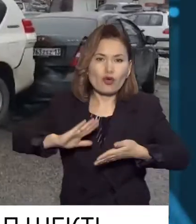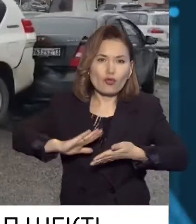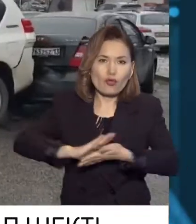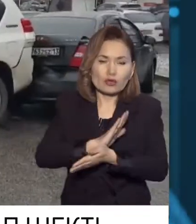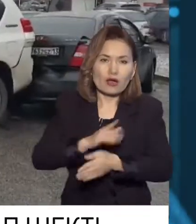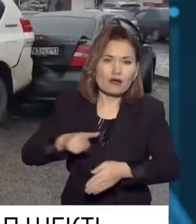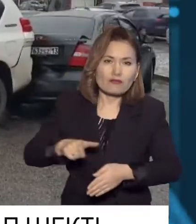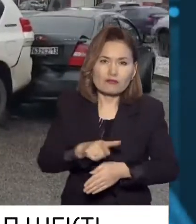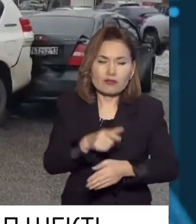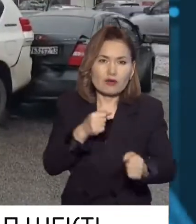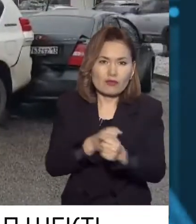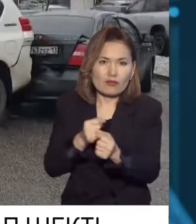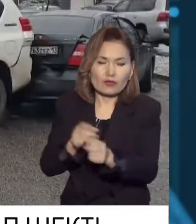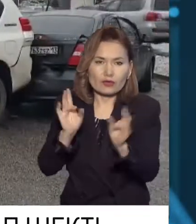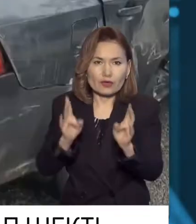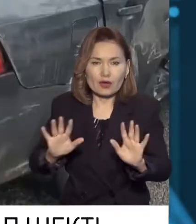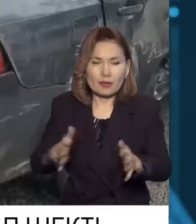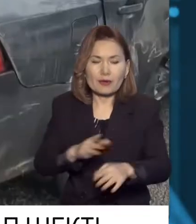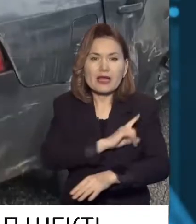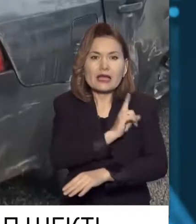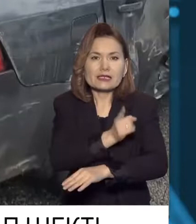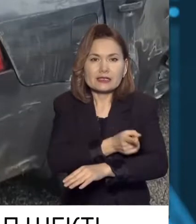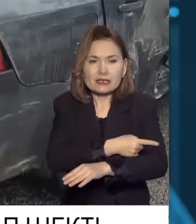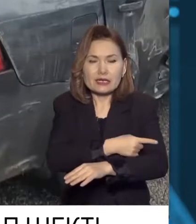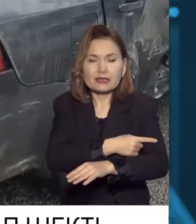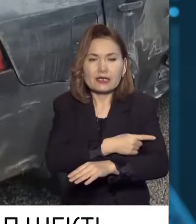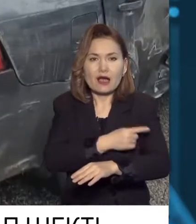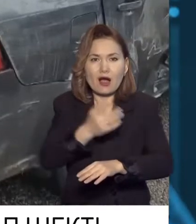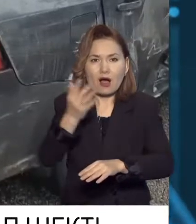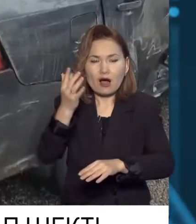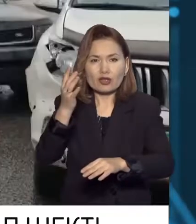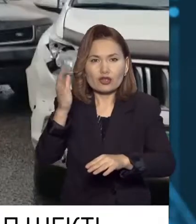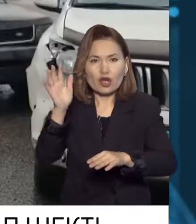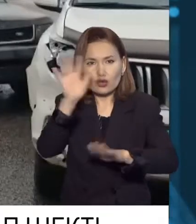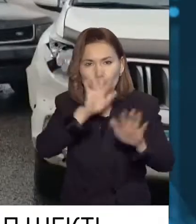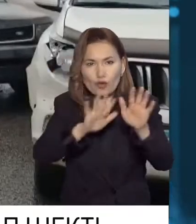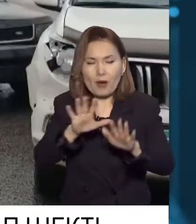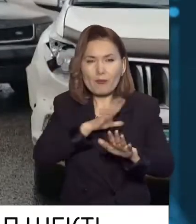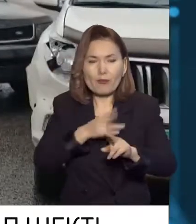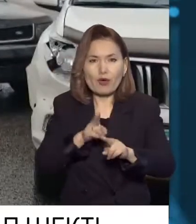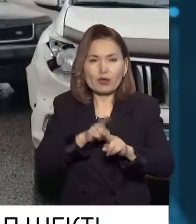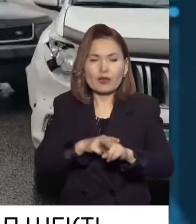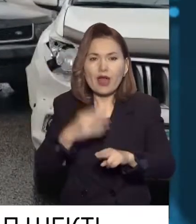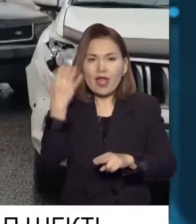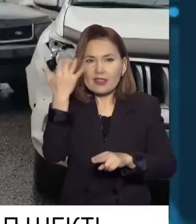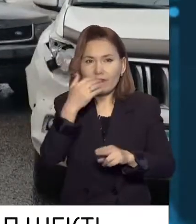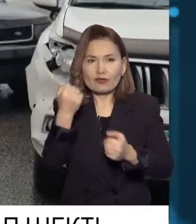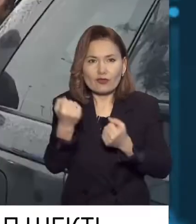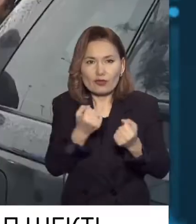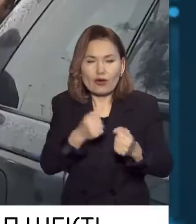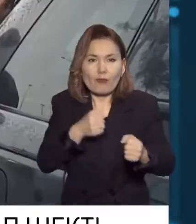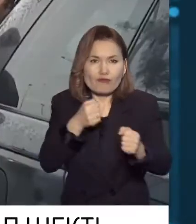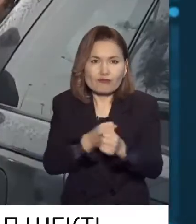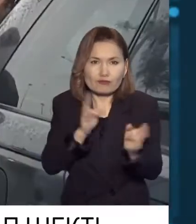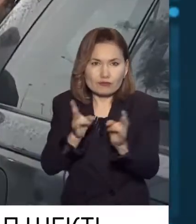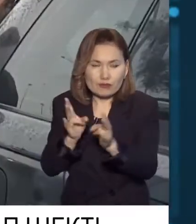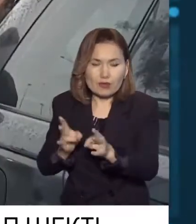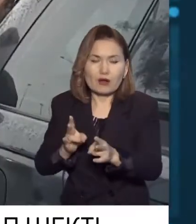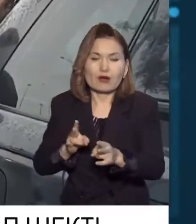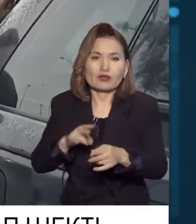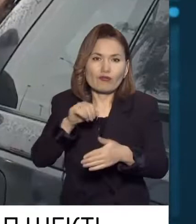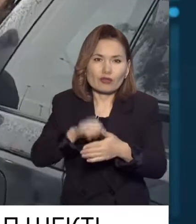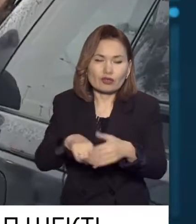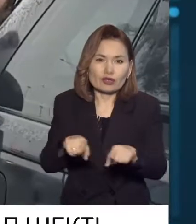қиындық тудырды. Оған қоса қалың тұман түсіп, айналаны көру мүмкіндігі де шектелді. Тәртіп сақшылары ауа райының құбылуына байланысты